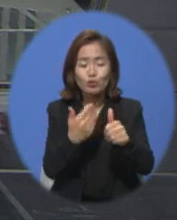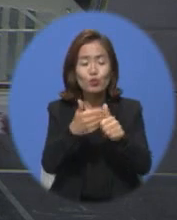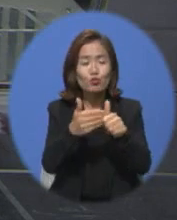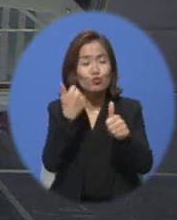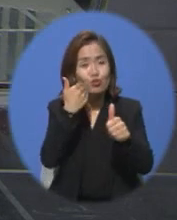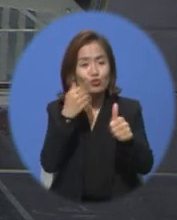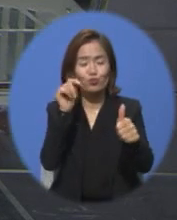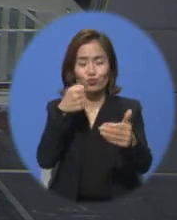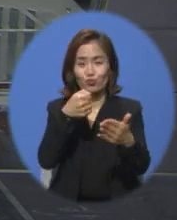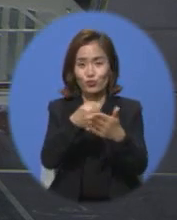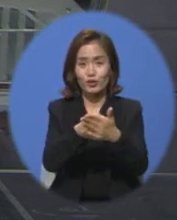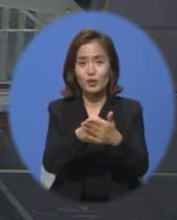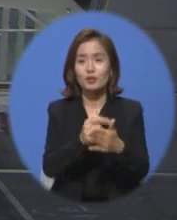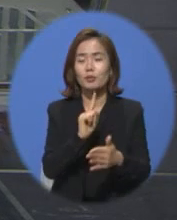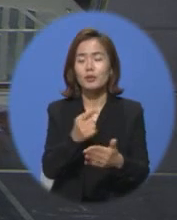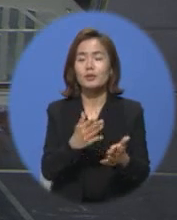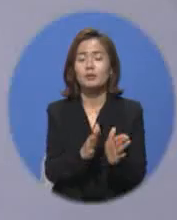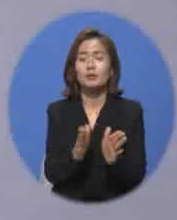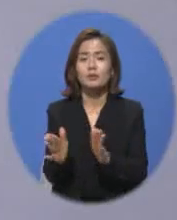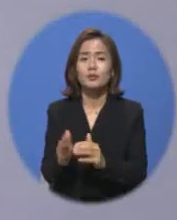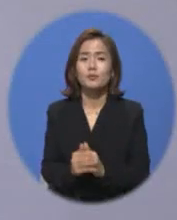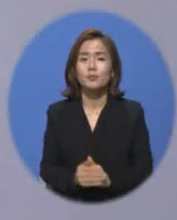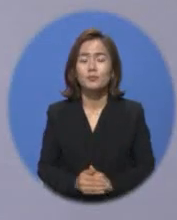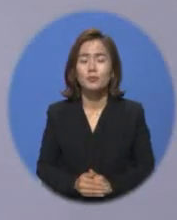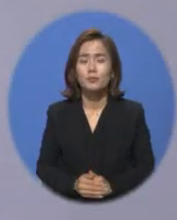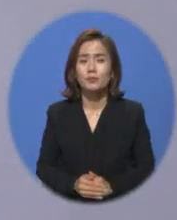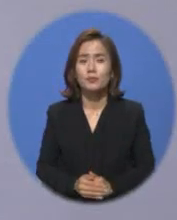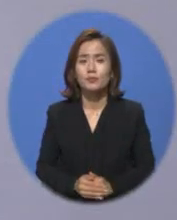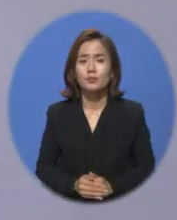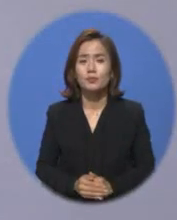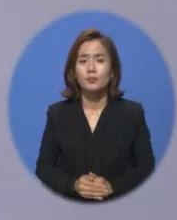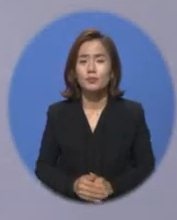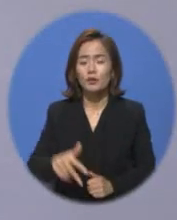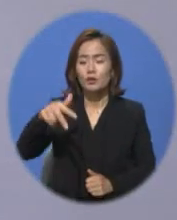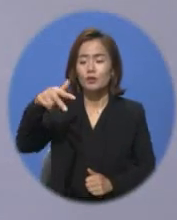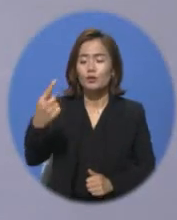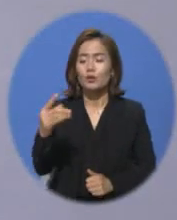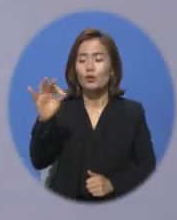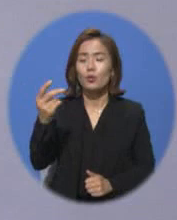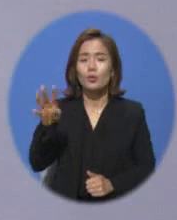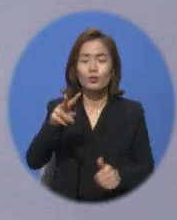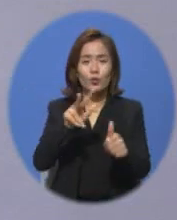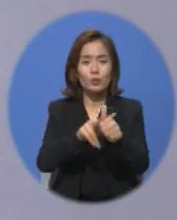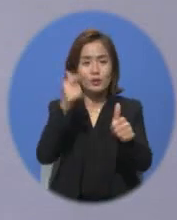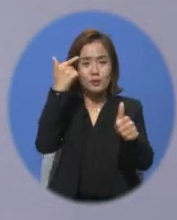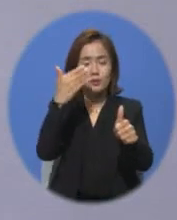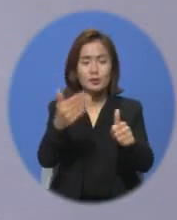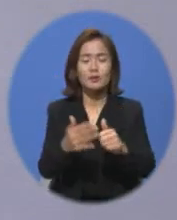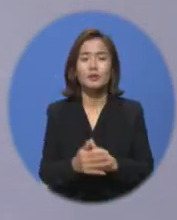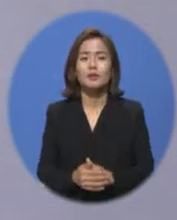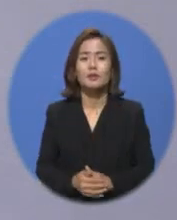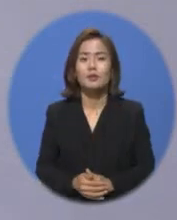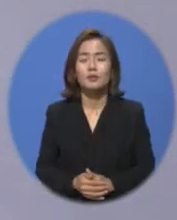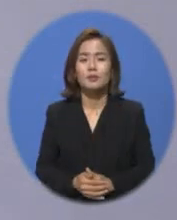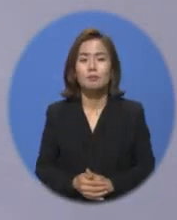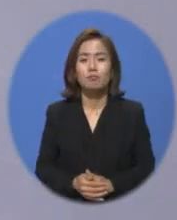. 질문하셔도됩니다.6분남았습니다. 예.조오섭후보에게 다시한번물어봐야겠어요.